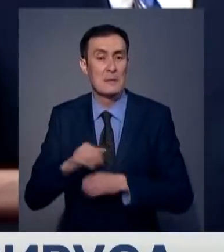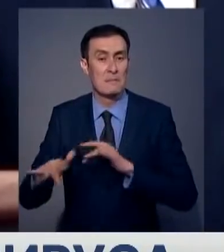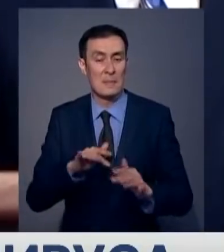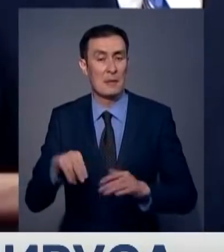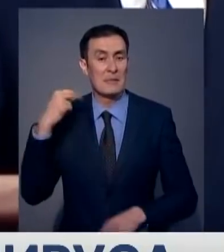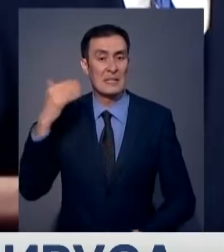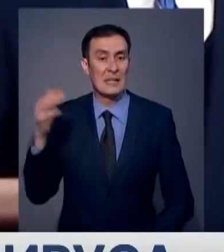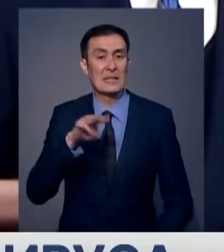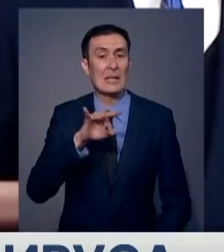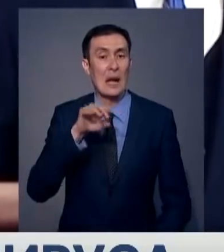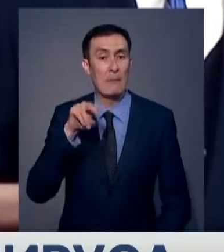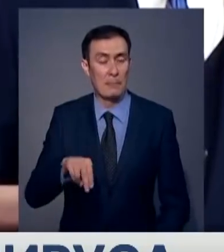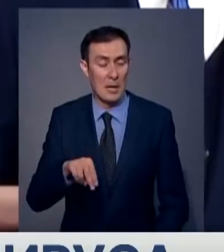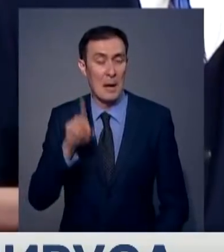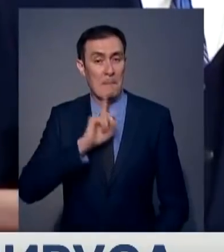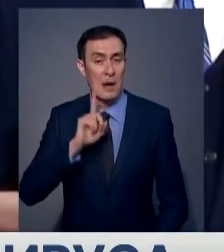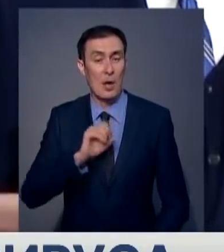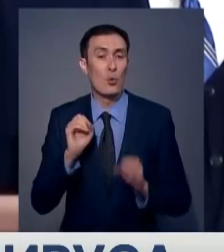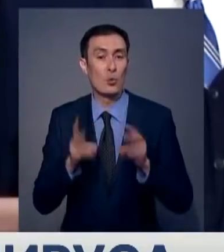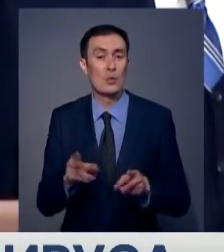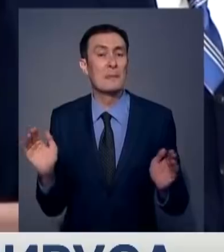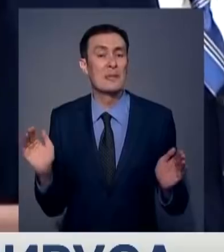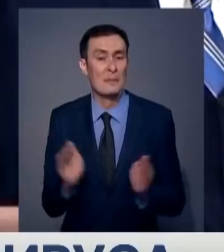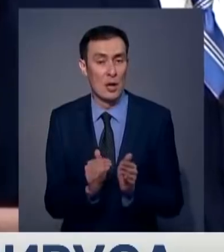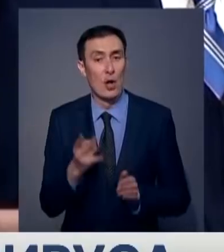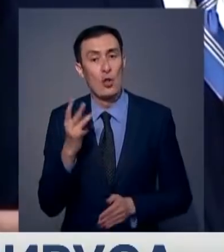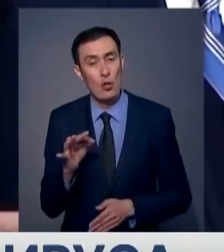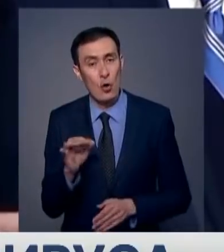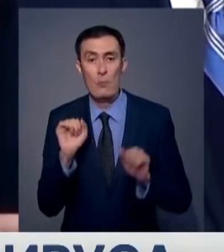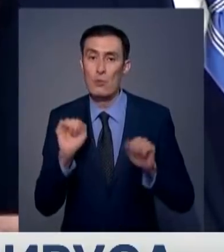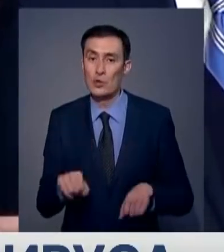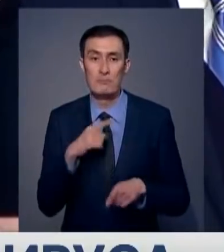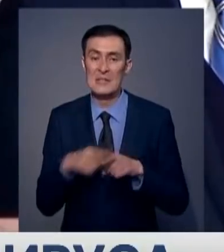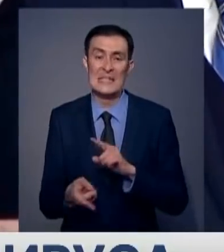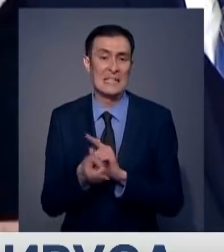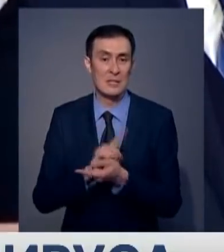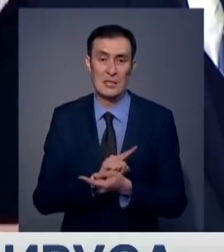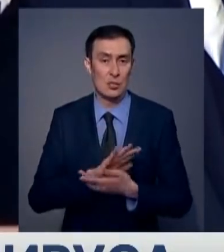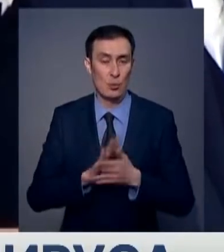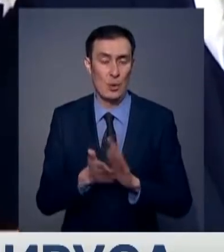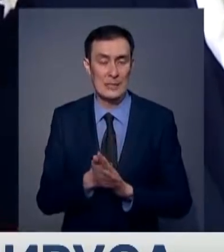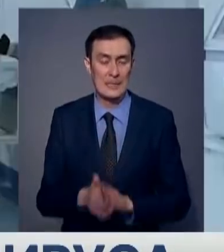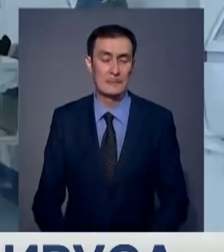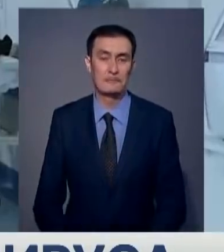президентом Дональдом Трампом. Пока угроза минимальна, но все может очень быстро измениться.